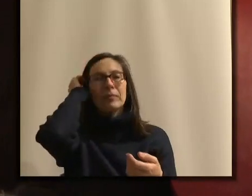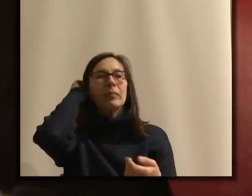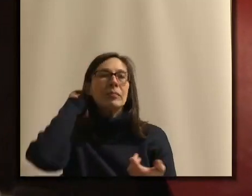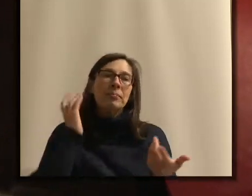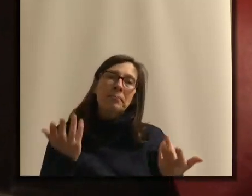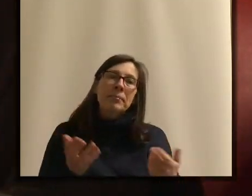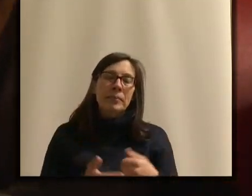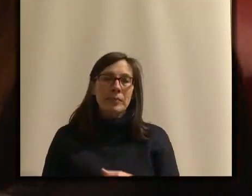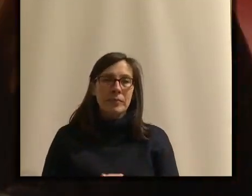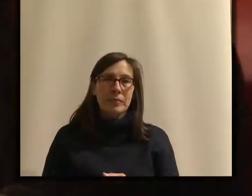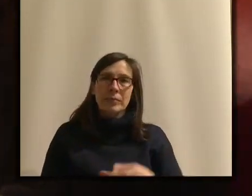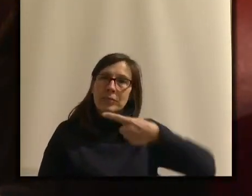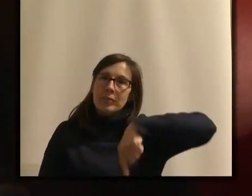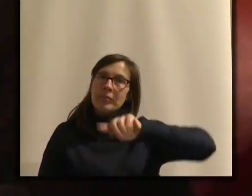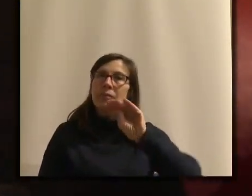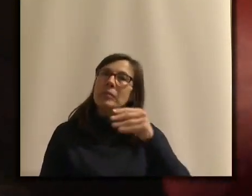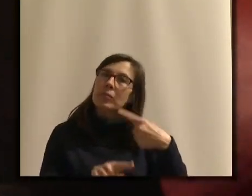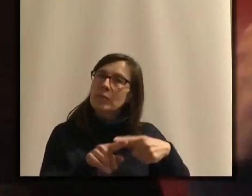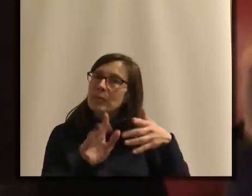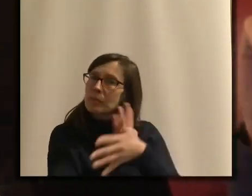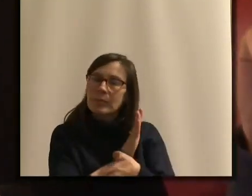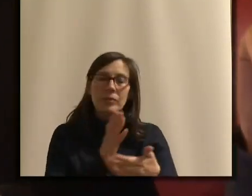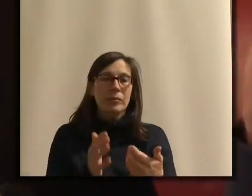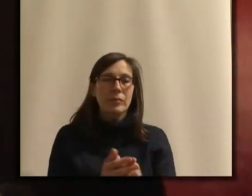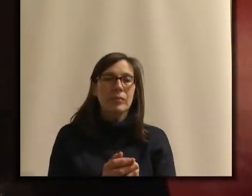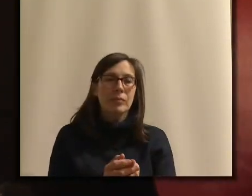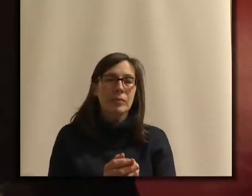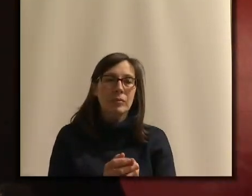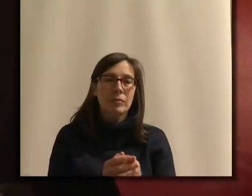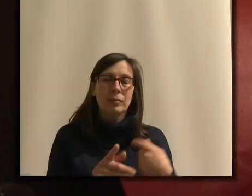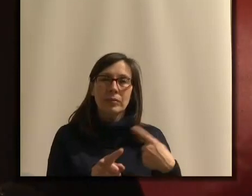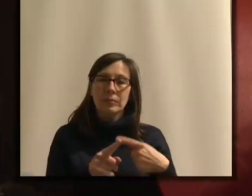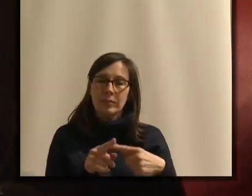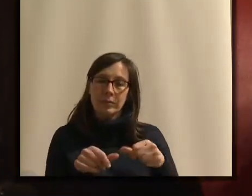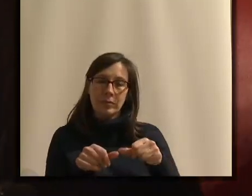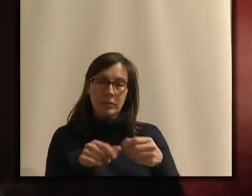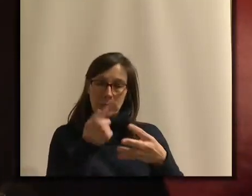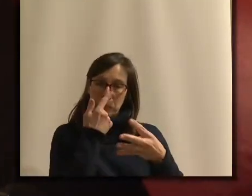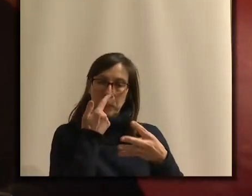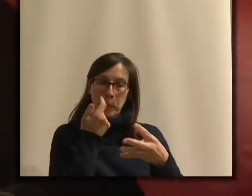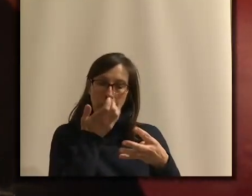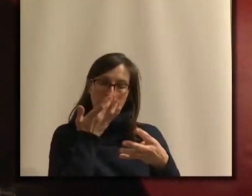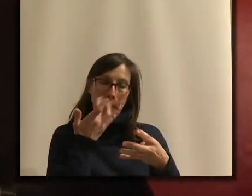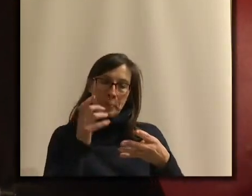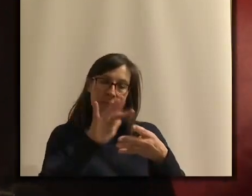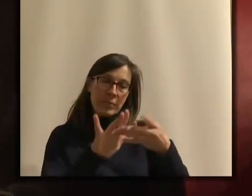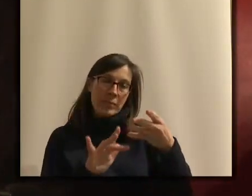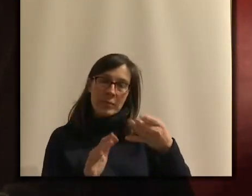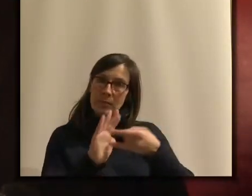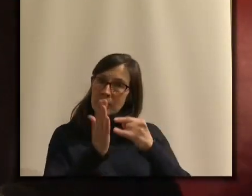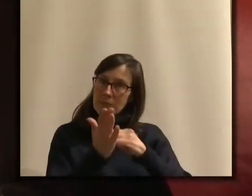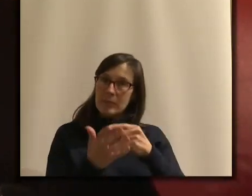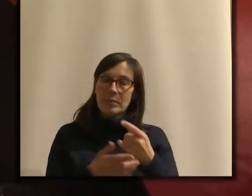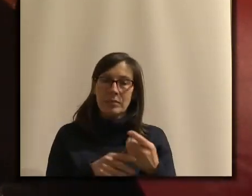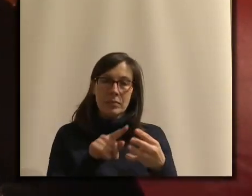De fet, i ho diem per què, no? Perquè, de fet, aquests quatre projectes han comentat que responen a un